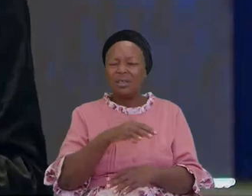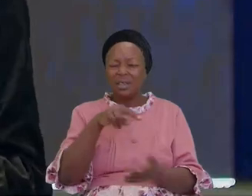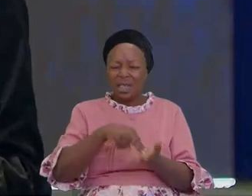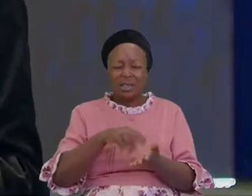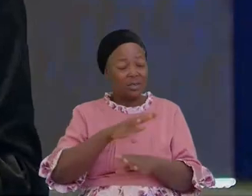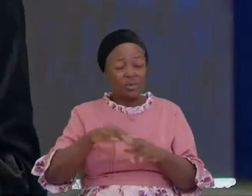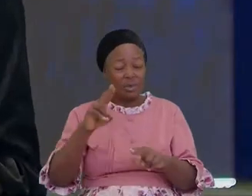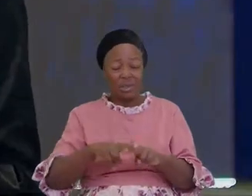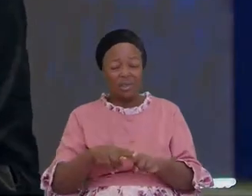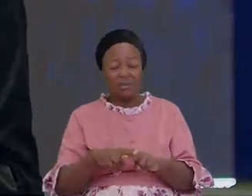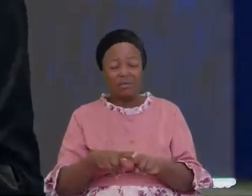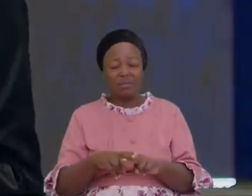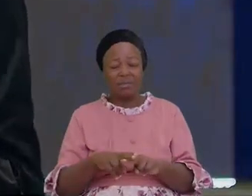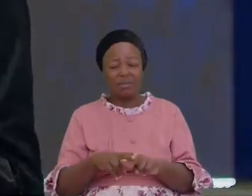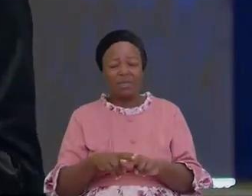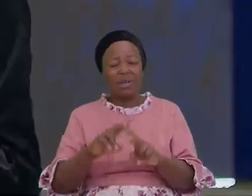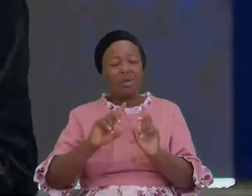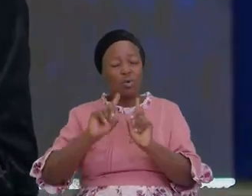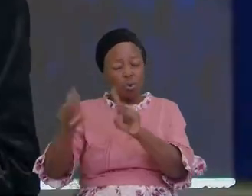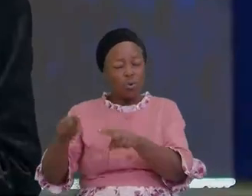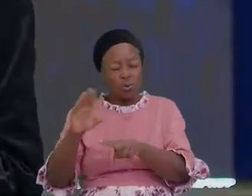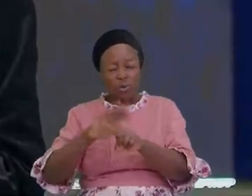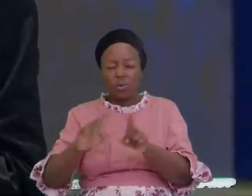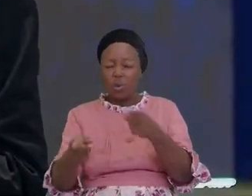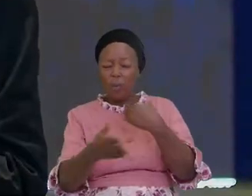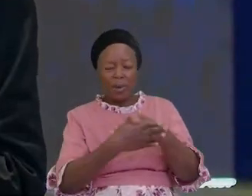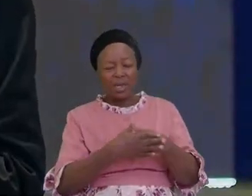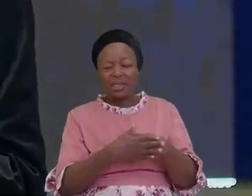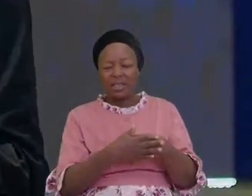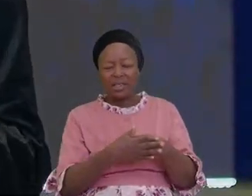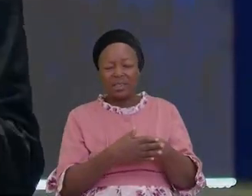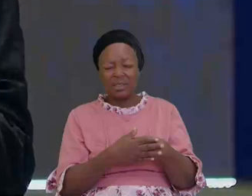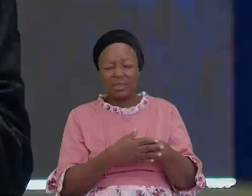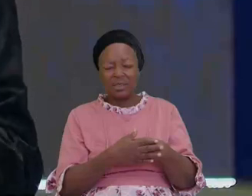Lève-toi, ne t'assieds pas. Va, ne coupe pas.